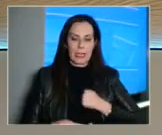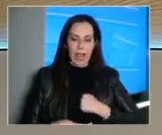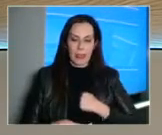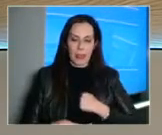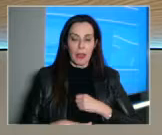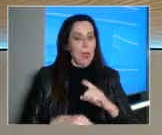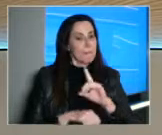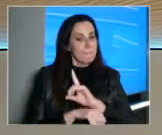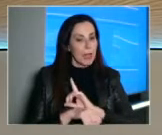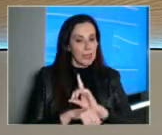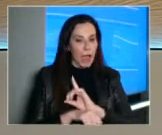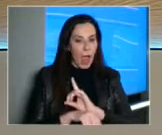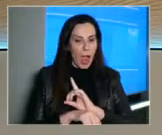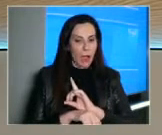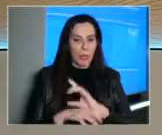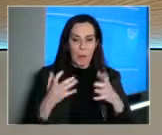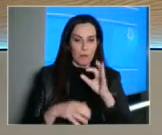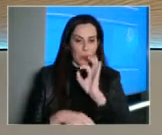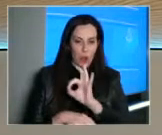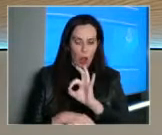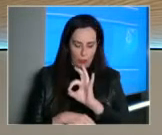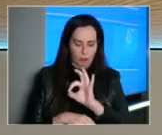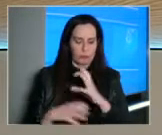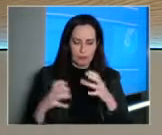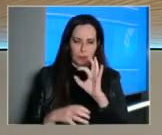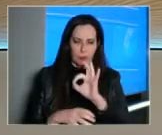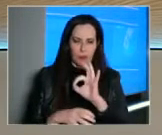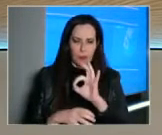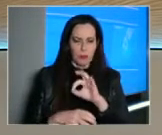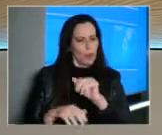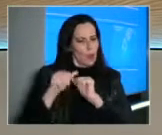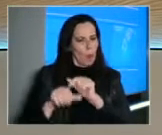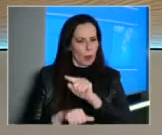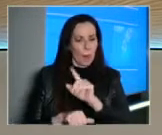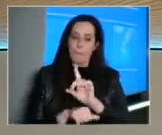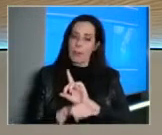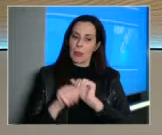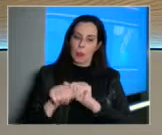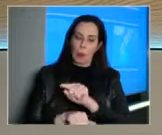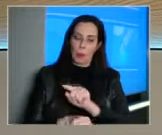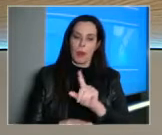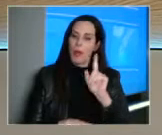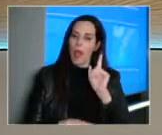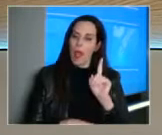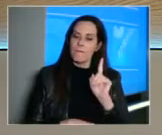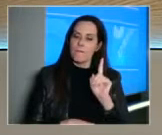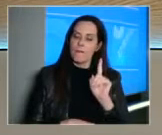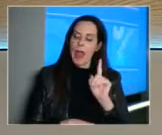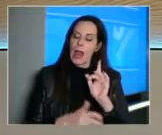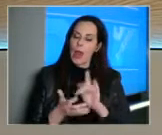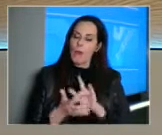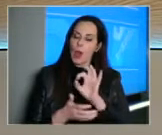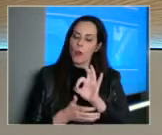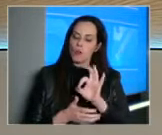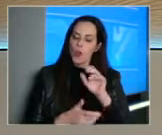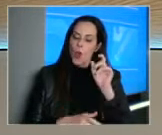לתפקידו. בינתיים, בצמרת המפלגה שלו, צמרת המפלגה הליברלית ניצבת לצידו. בינתיים. אבל מעמדו הציבורי